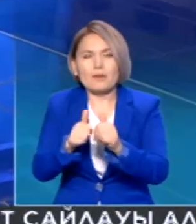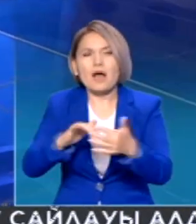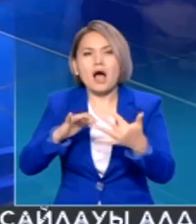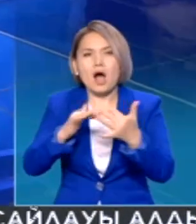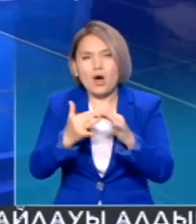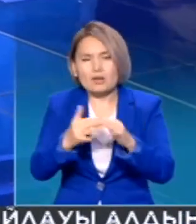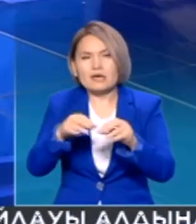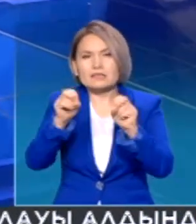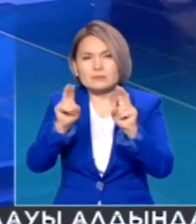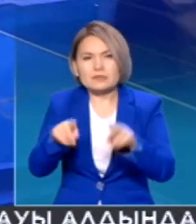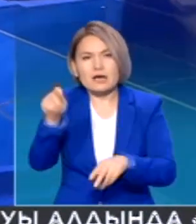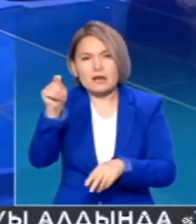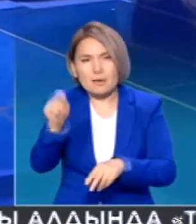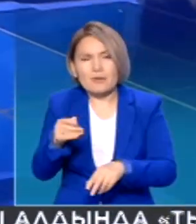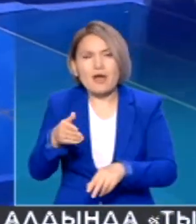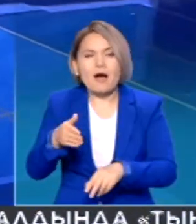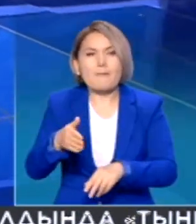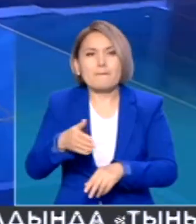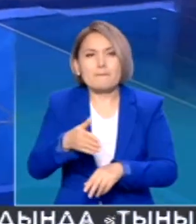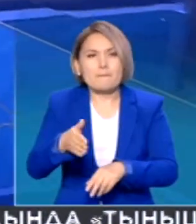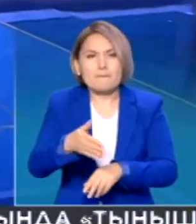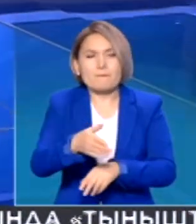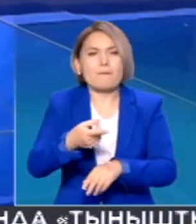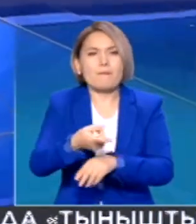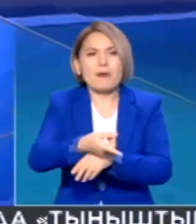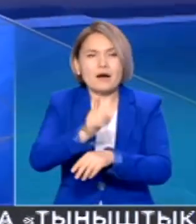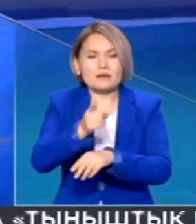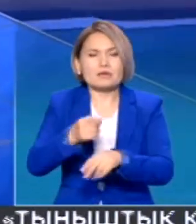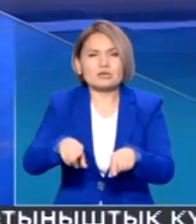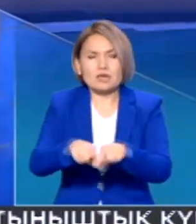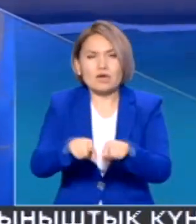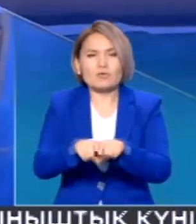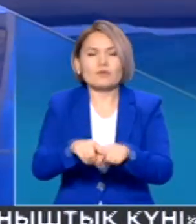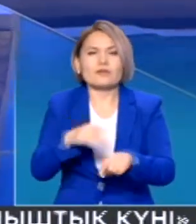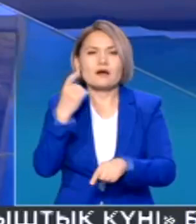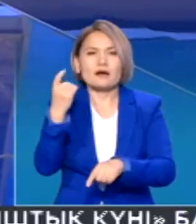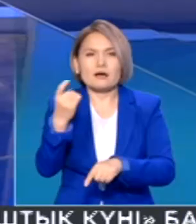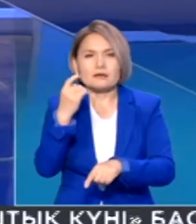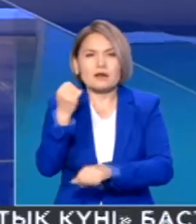арнайы ауылға барып, балықшылардың тыныс тіршілігімен танысып қайтты.